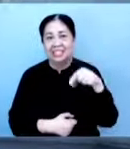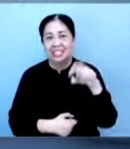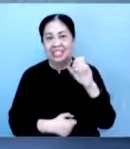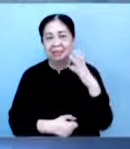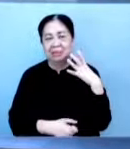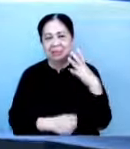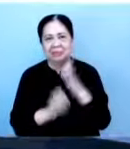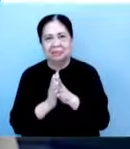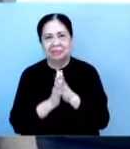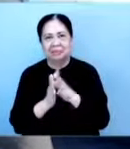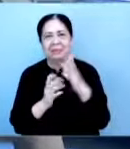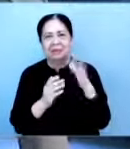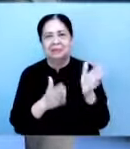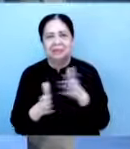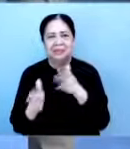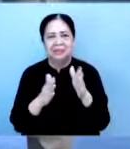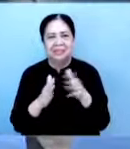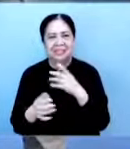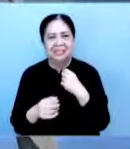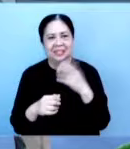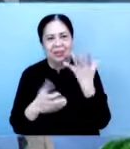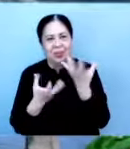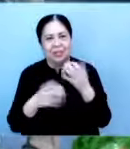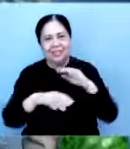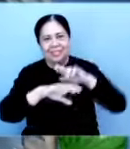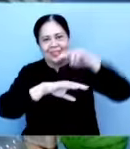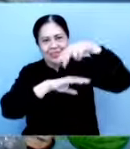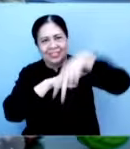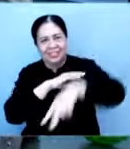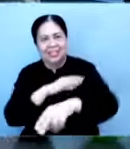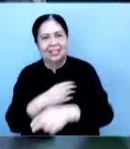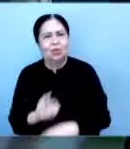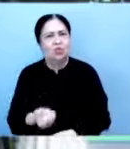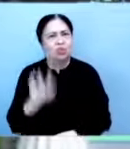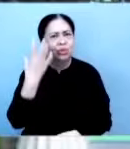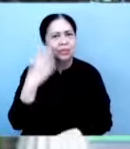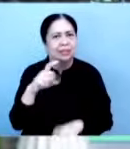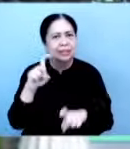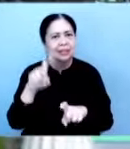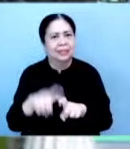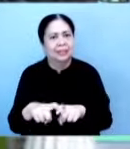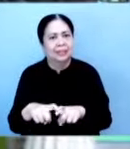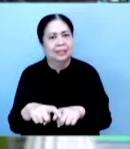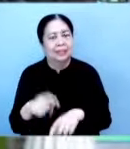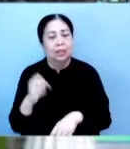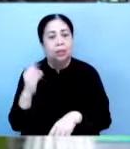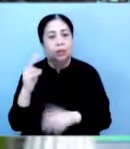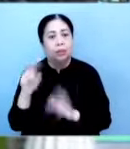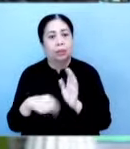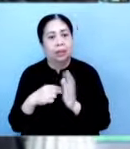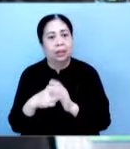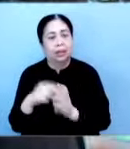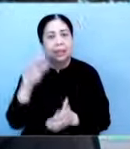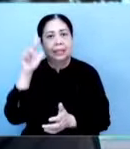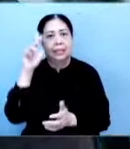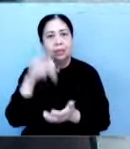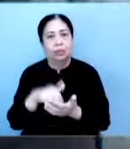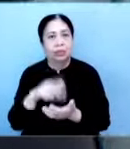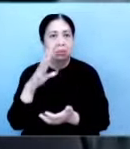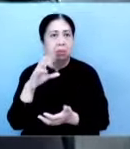tagung na talagang magkano ba ito magkan ito Ma'am for 12 hours 35 Uy